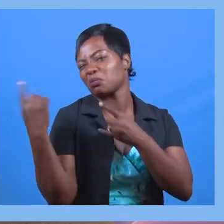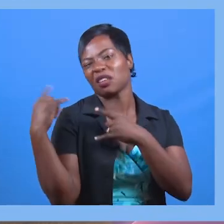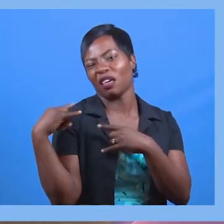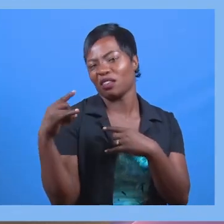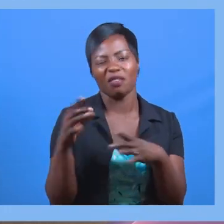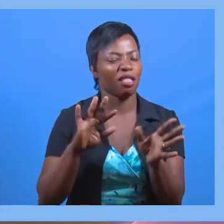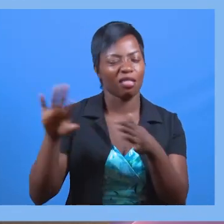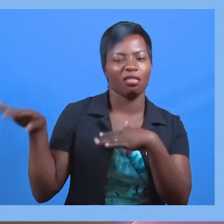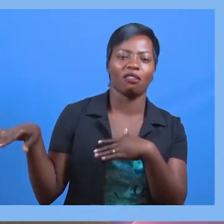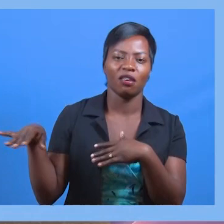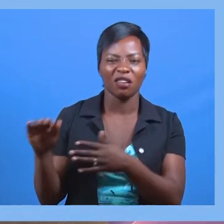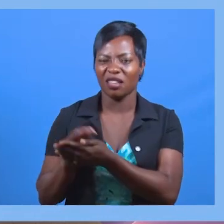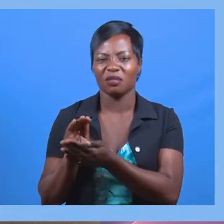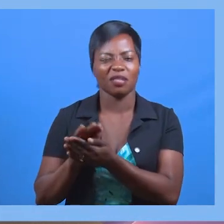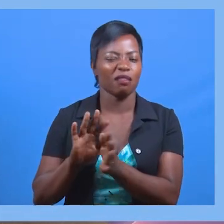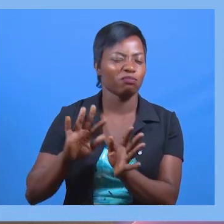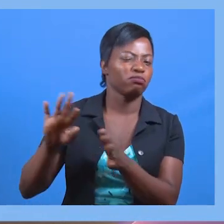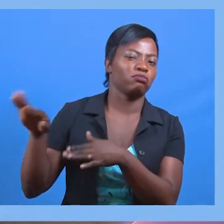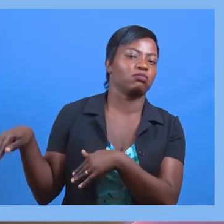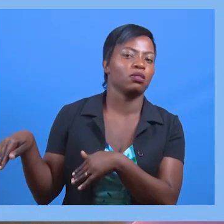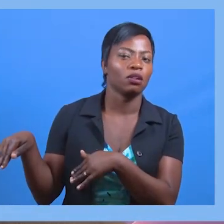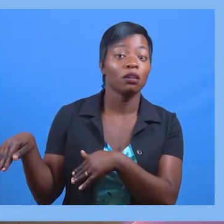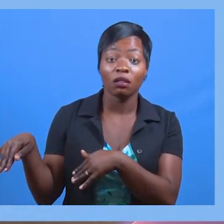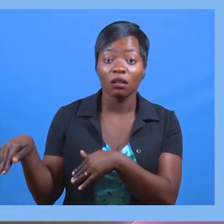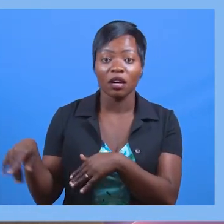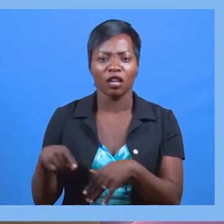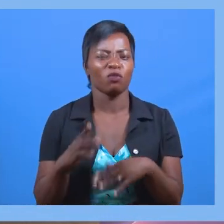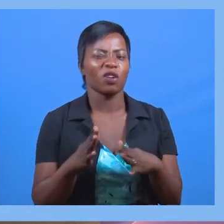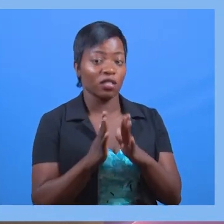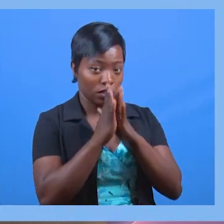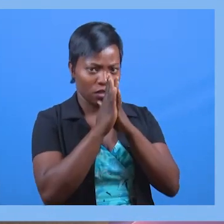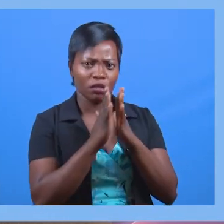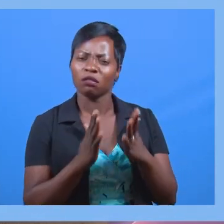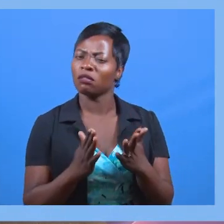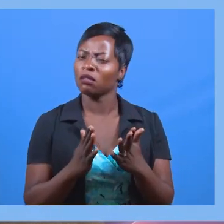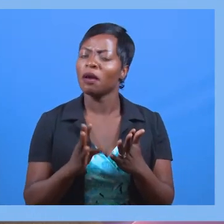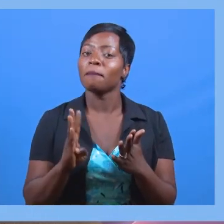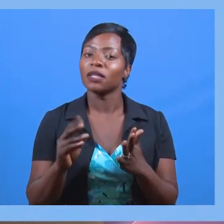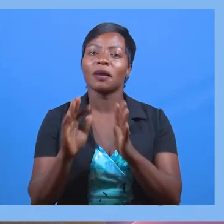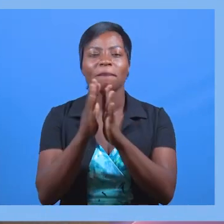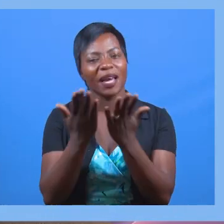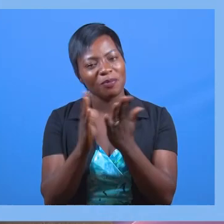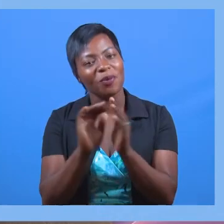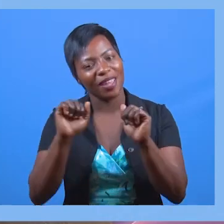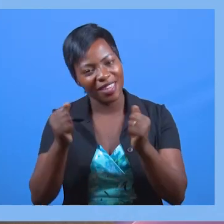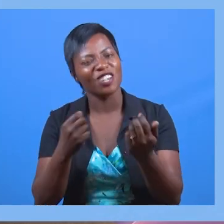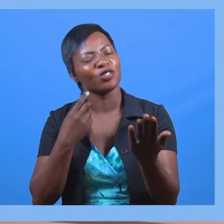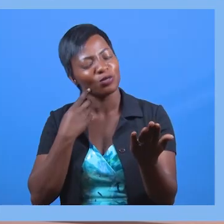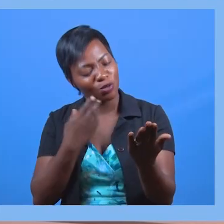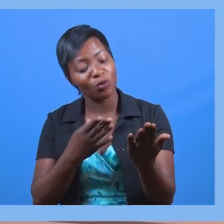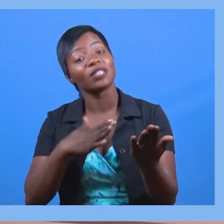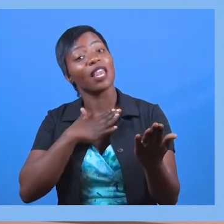kana kuti kutsika dzechivanhu, tiri kuchiKristu. Kana bhaibheri shoko raMwari racho rinototaurawo wane